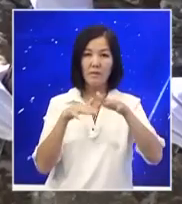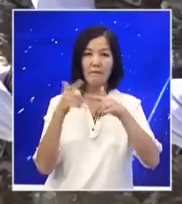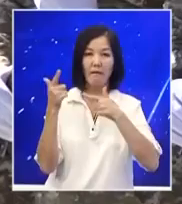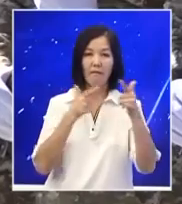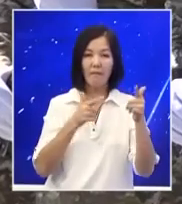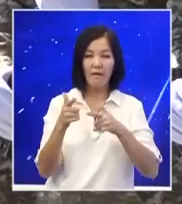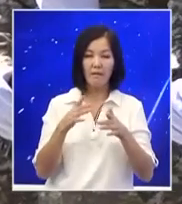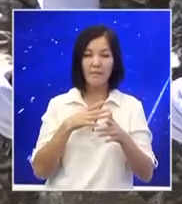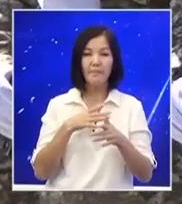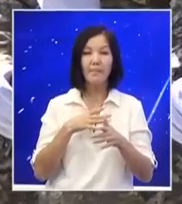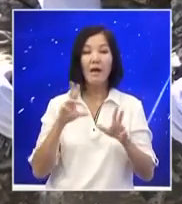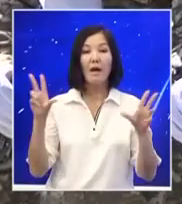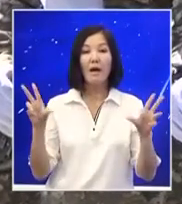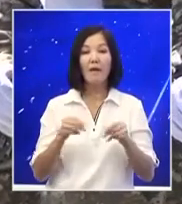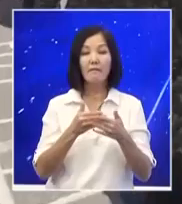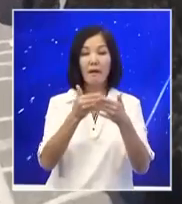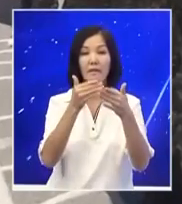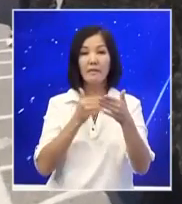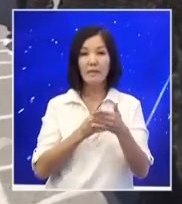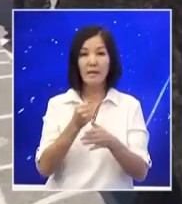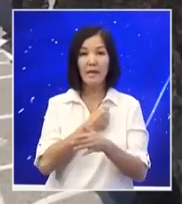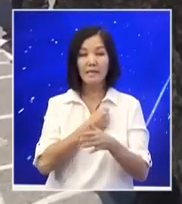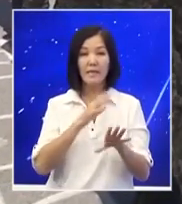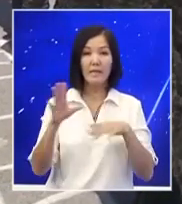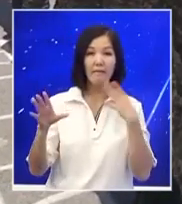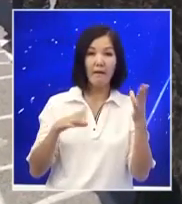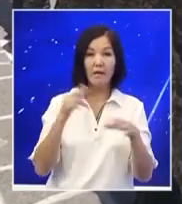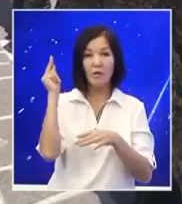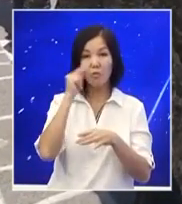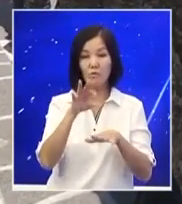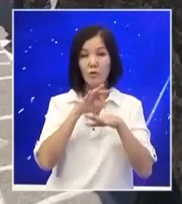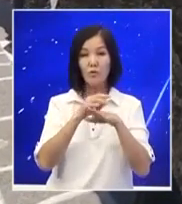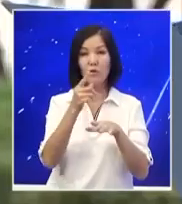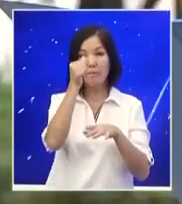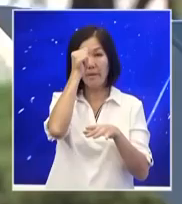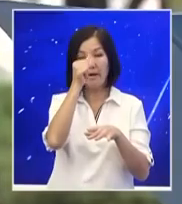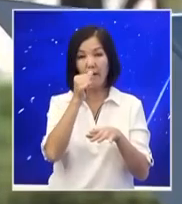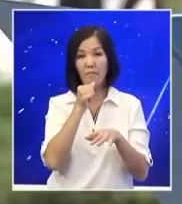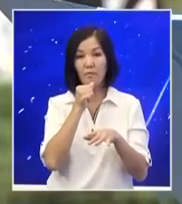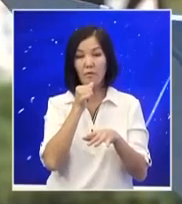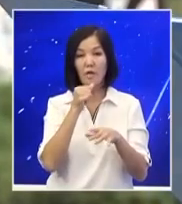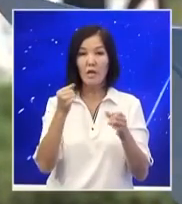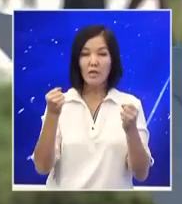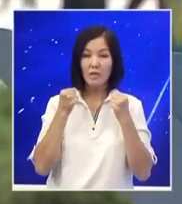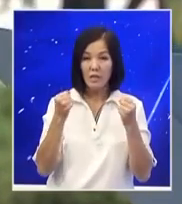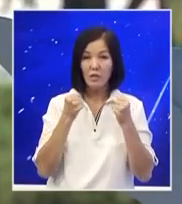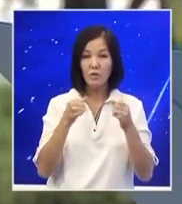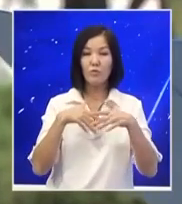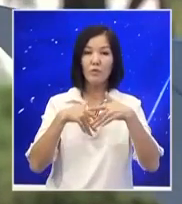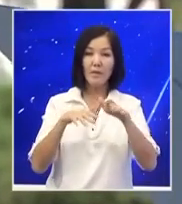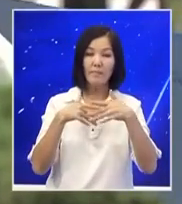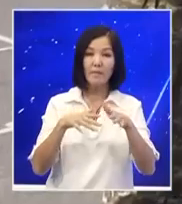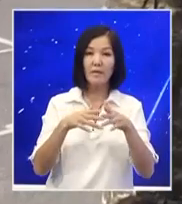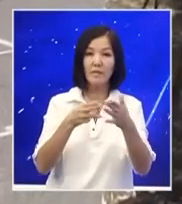Жас сарбаздар ант қабылдағанға дейін бастап әскери даярлық курсынан өткен. Олар бір ай бойы жарғыларды зерттеп, дене шынықтыру, саптық және атыс